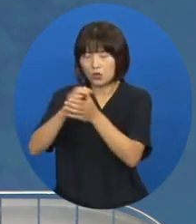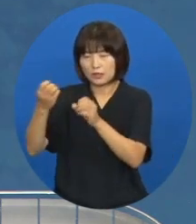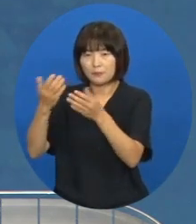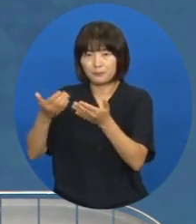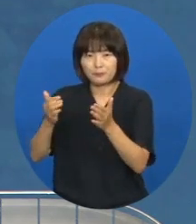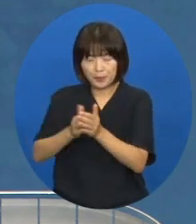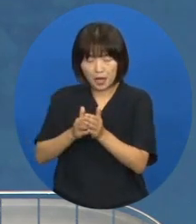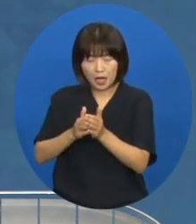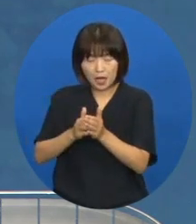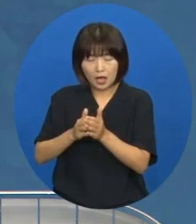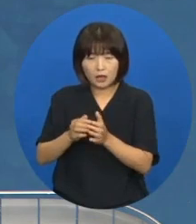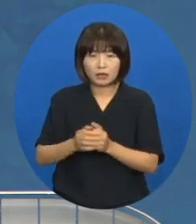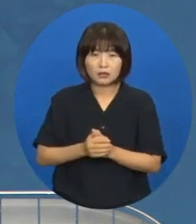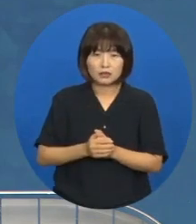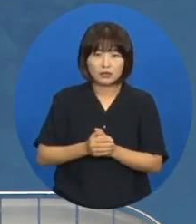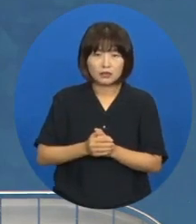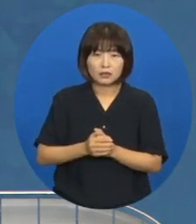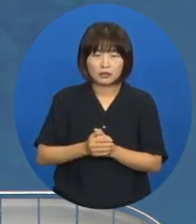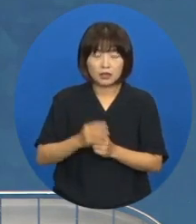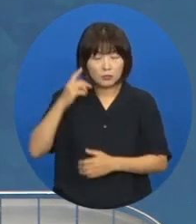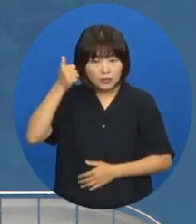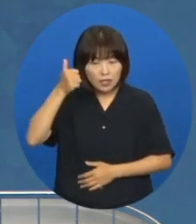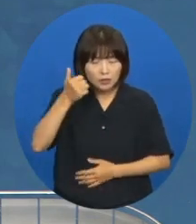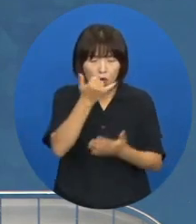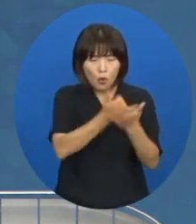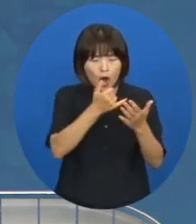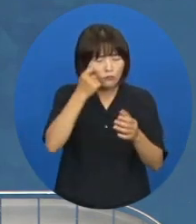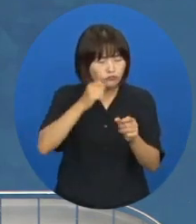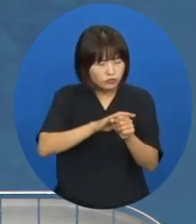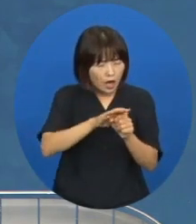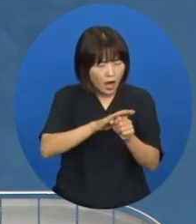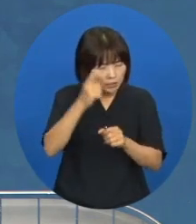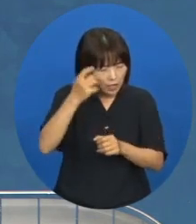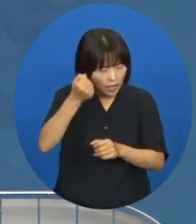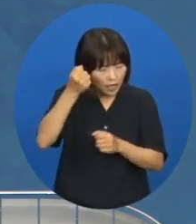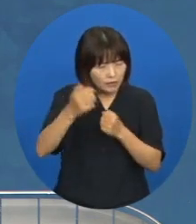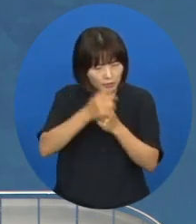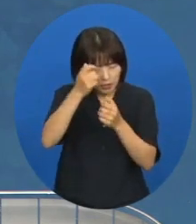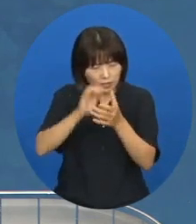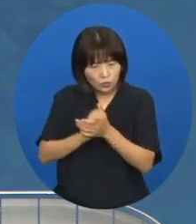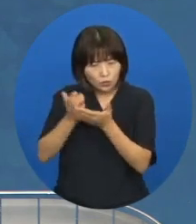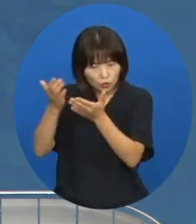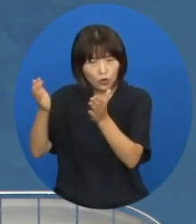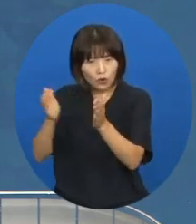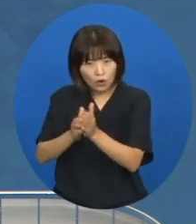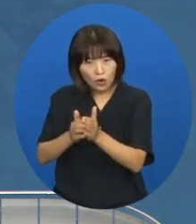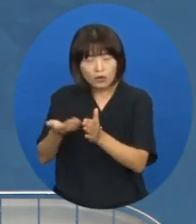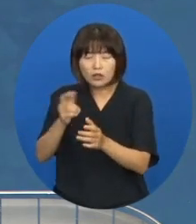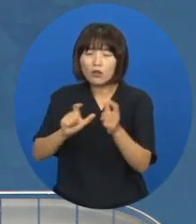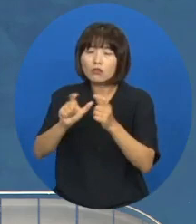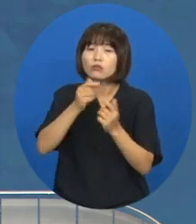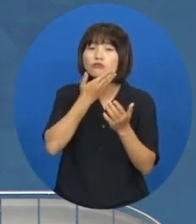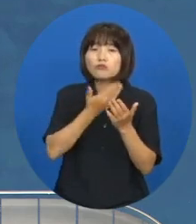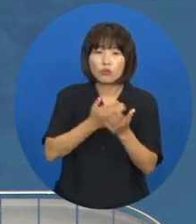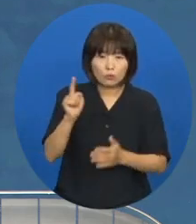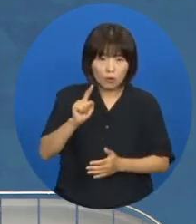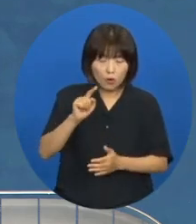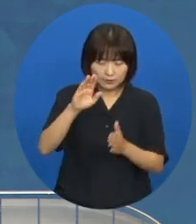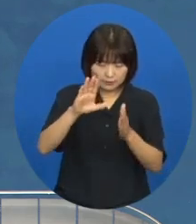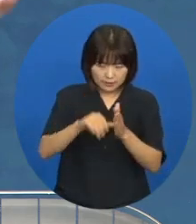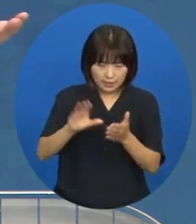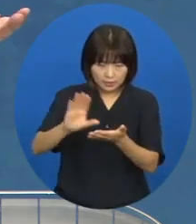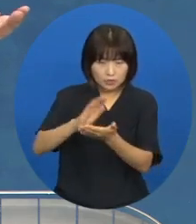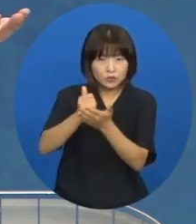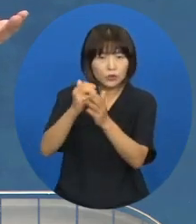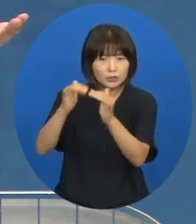고아가 불쌍하니까. 물론 그렇습니다. 그렇지만 더 중요한 것은 그때 당시에 그리스도인들이